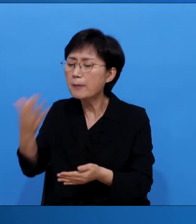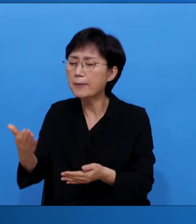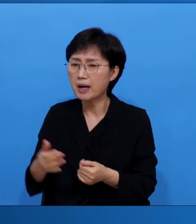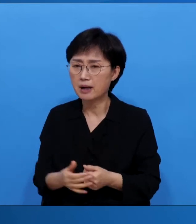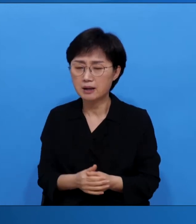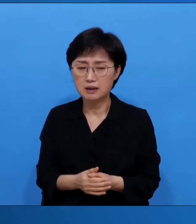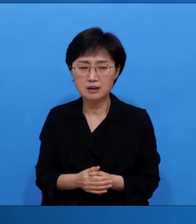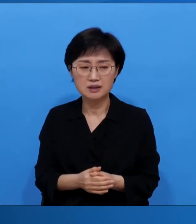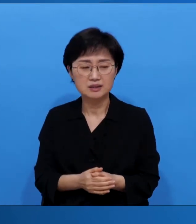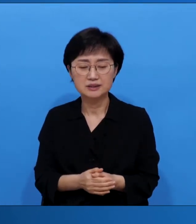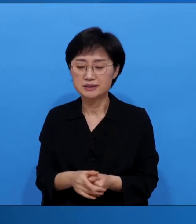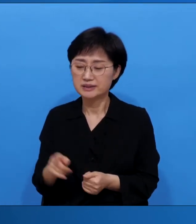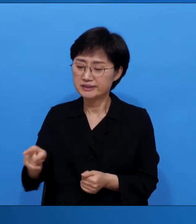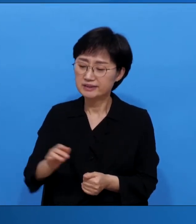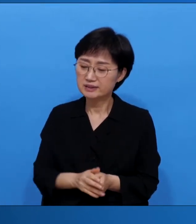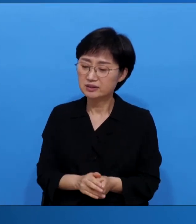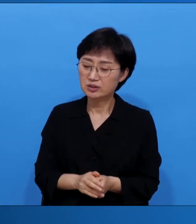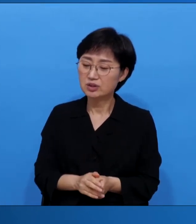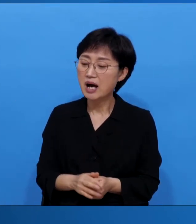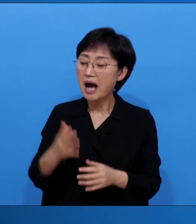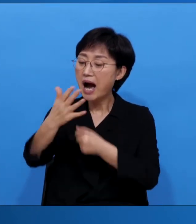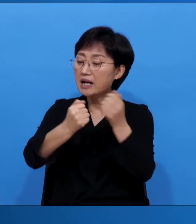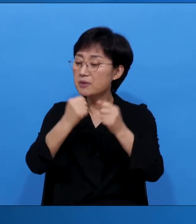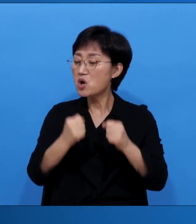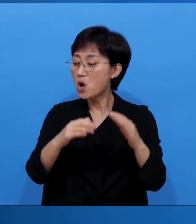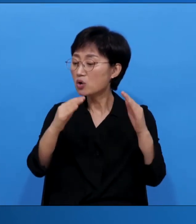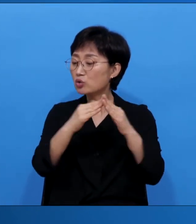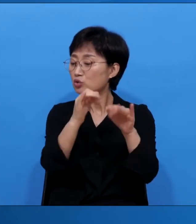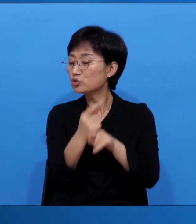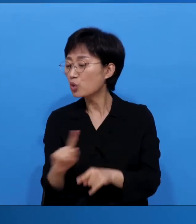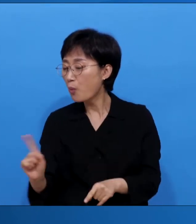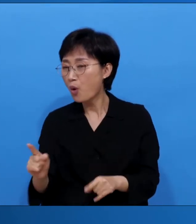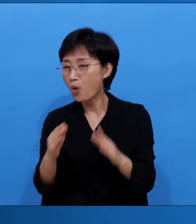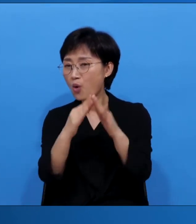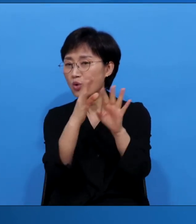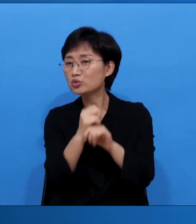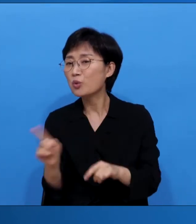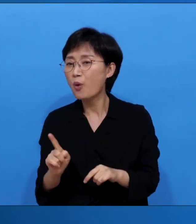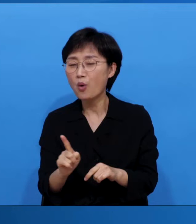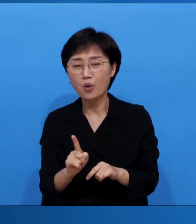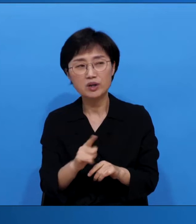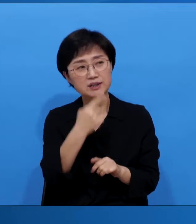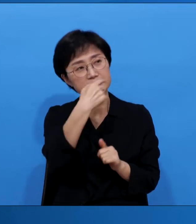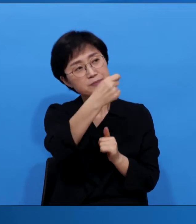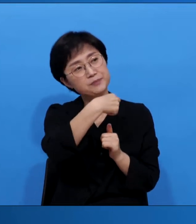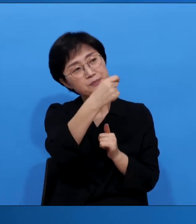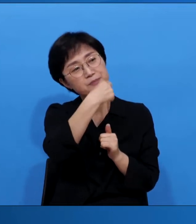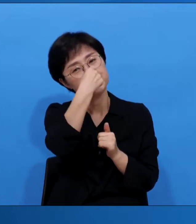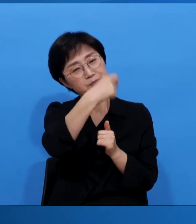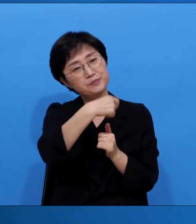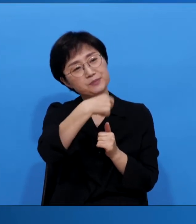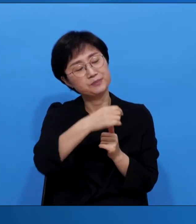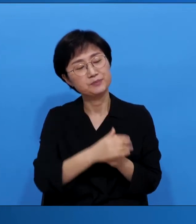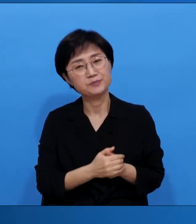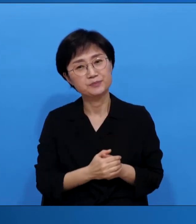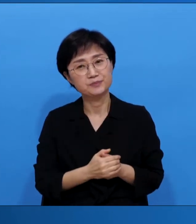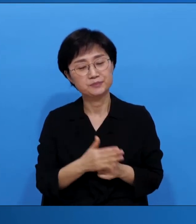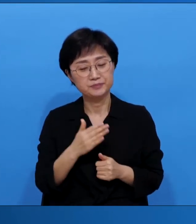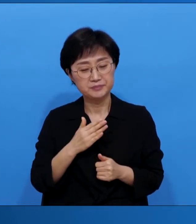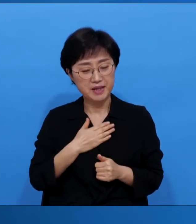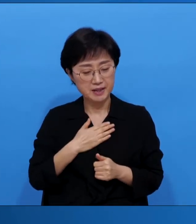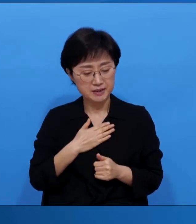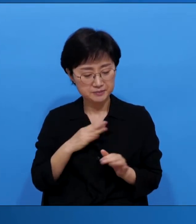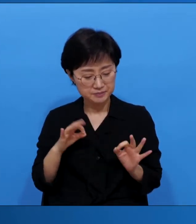날 놀린다고요. 주소 대봐라 이러더라고요. And so he was taunting me and he was saying, give me his address. 저도